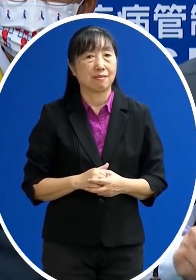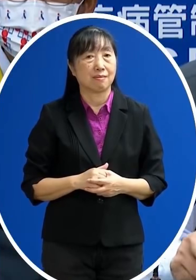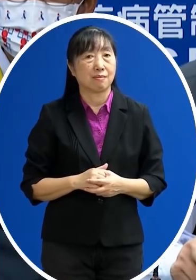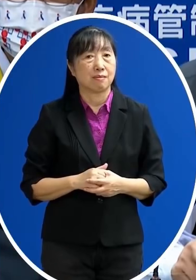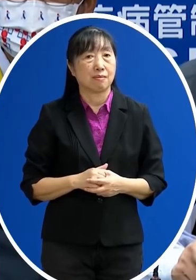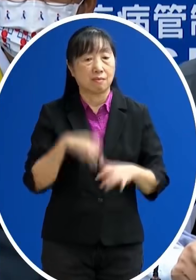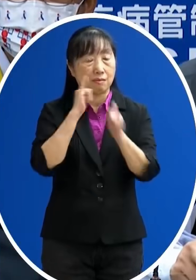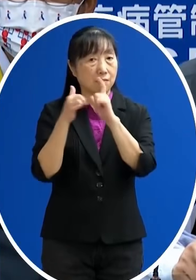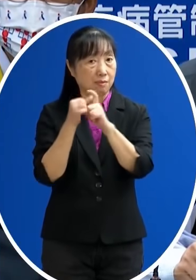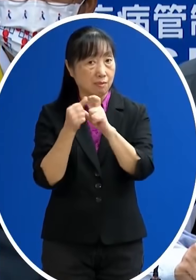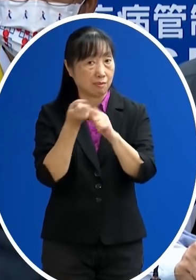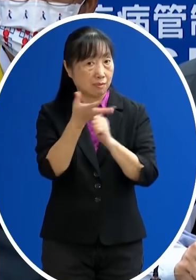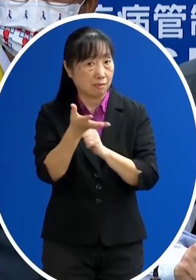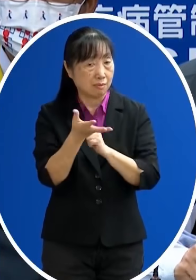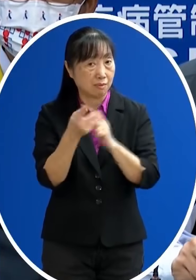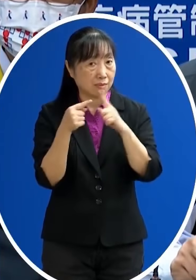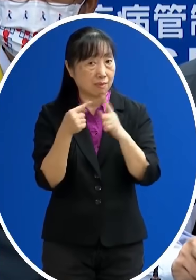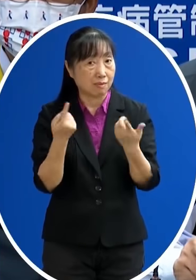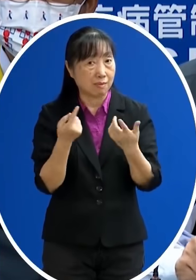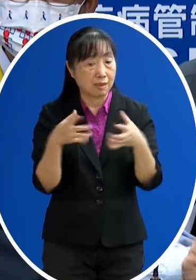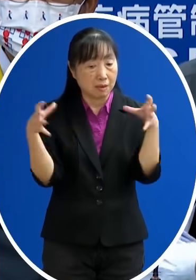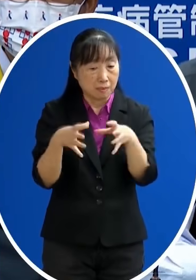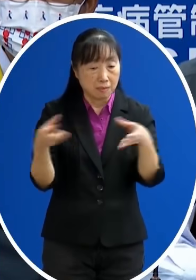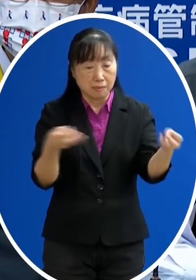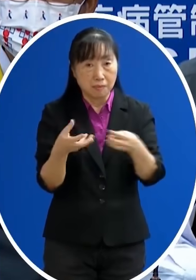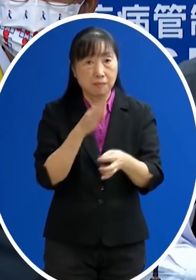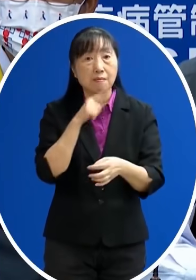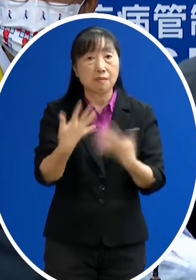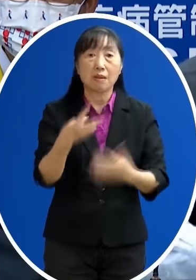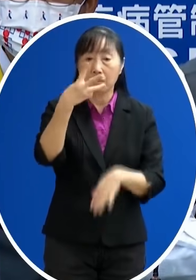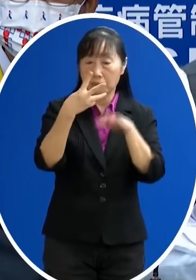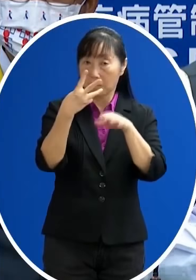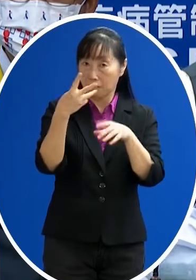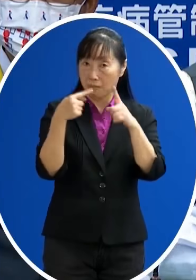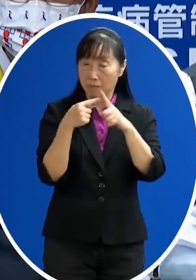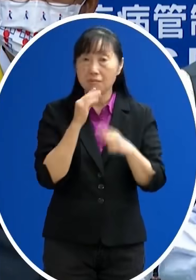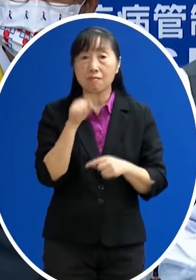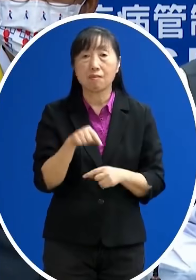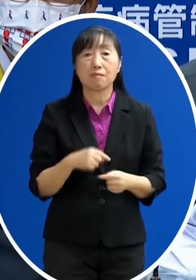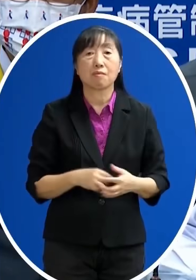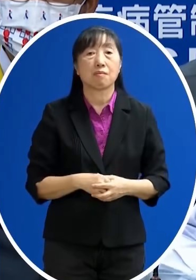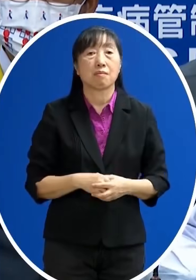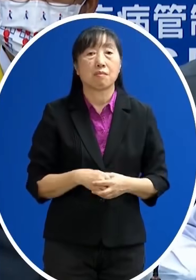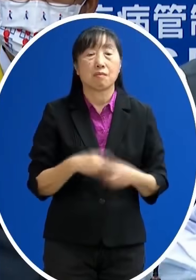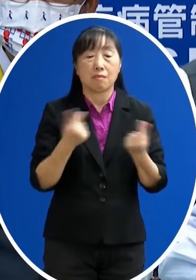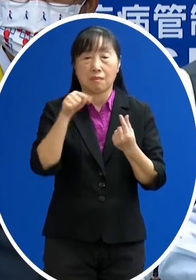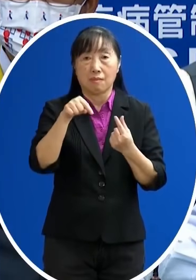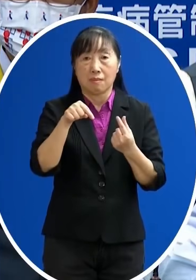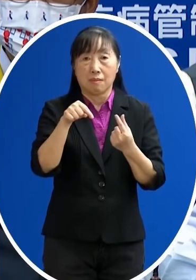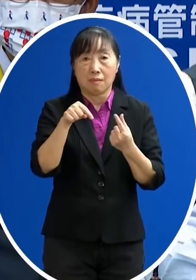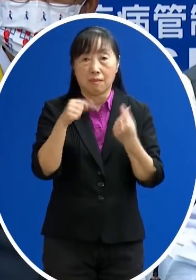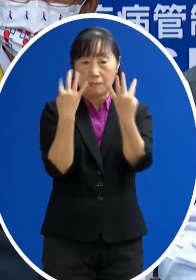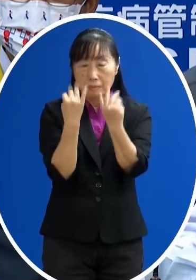那个社区的感染大概哈，社区的群聚哈大概有3例。所以在等于是在刚好在这样的一个